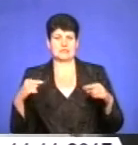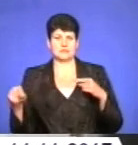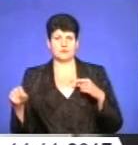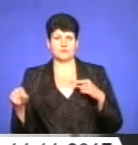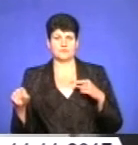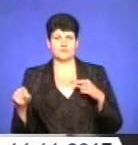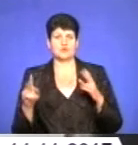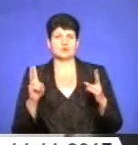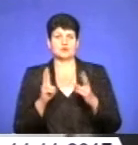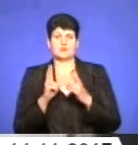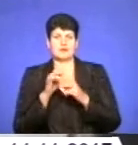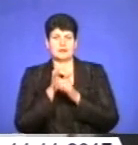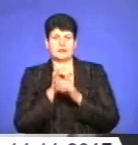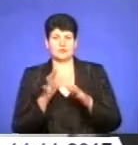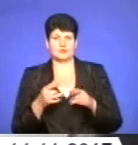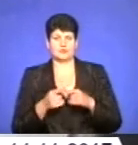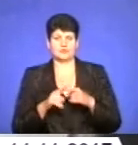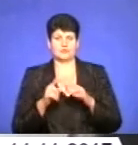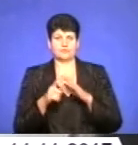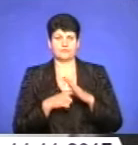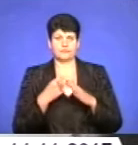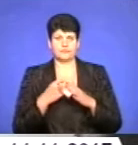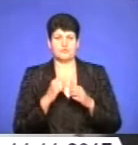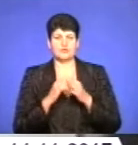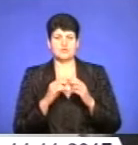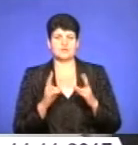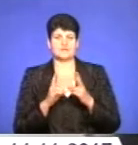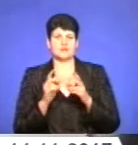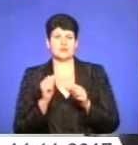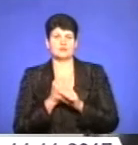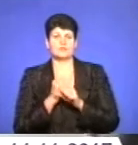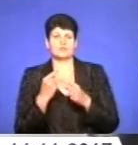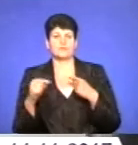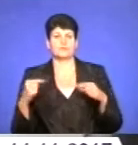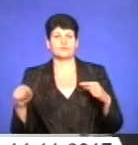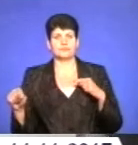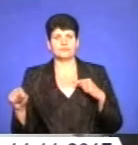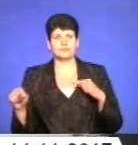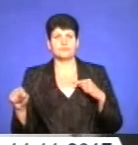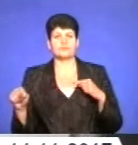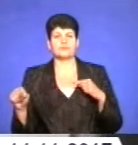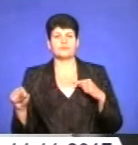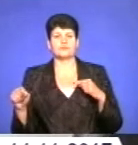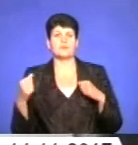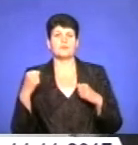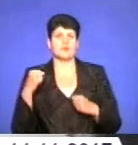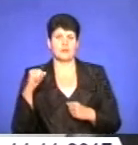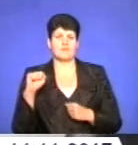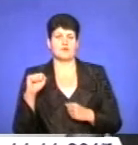що суперники не могли до чого знати, що їм буде робити. В кожній схватці зробив щось інакше. І